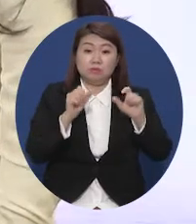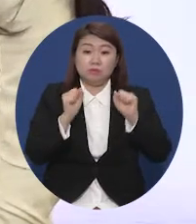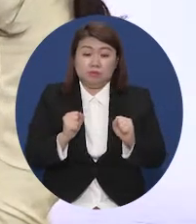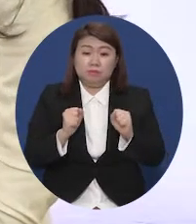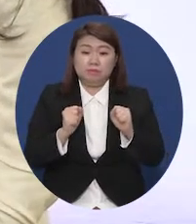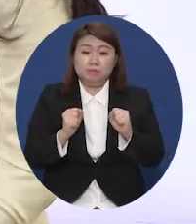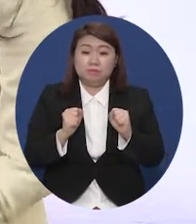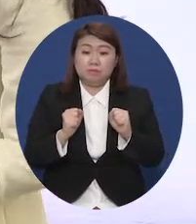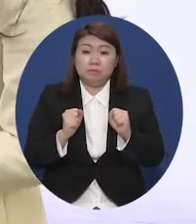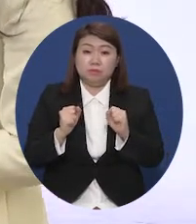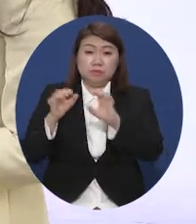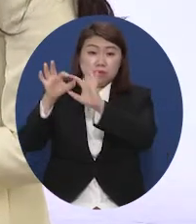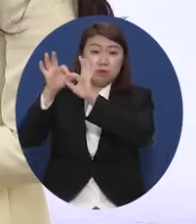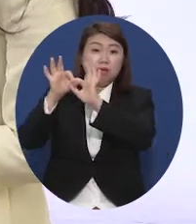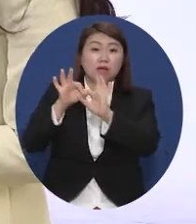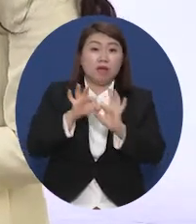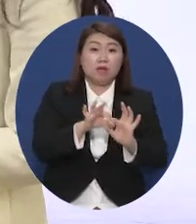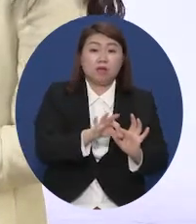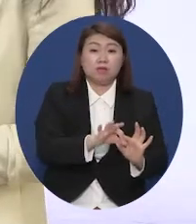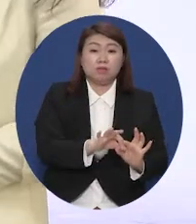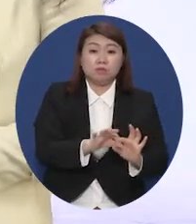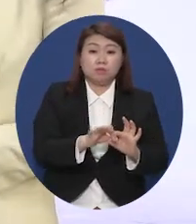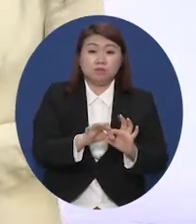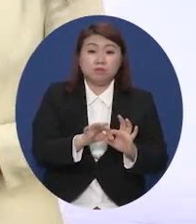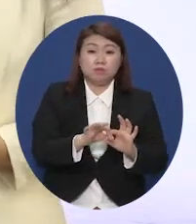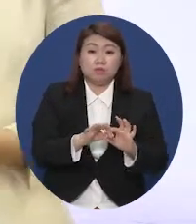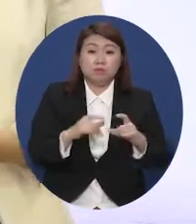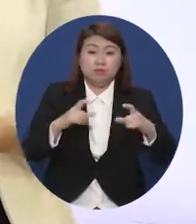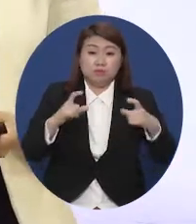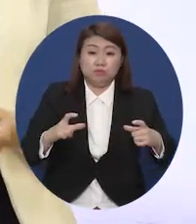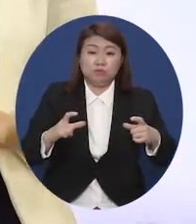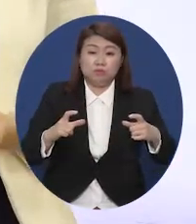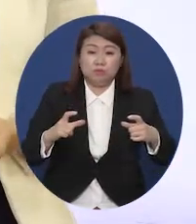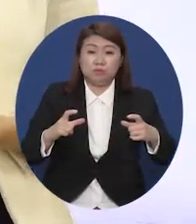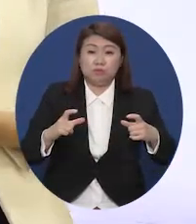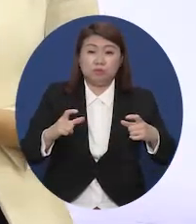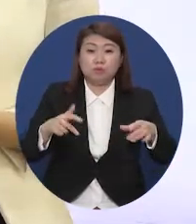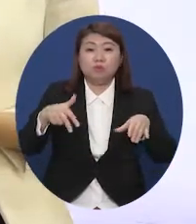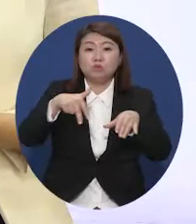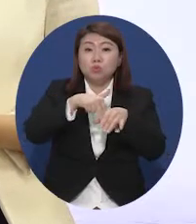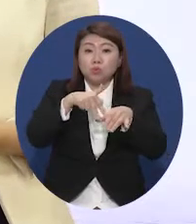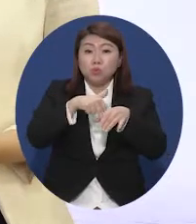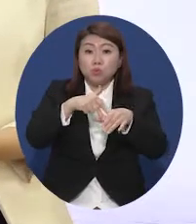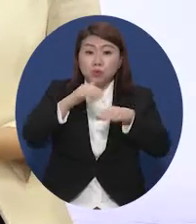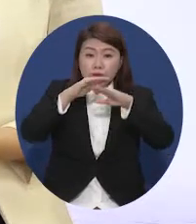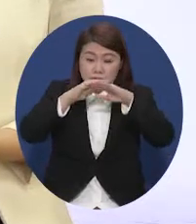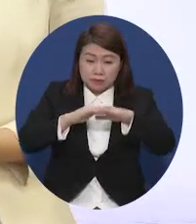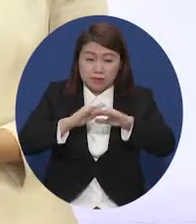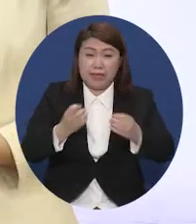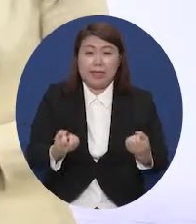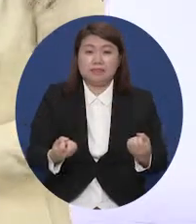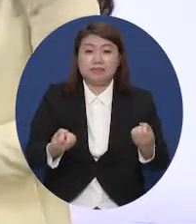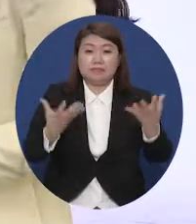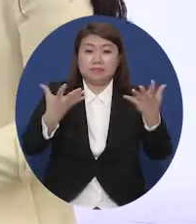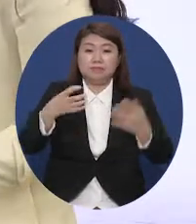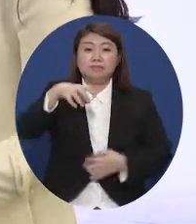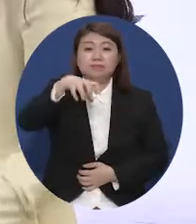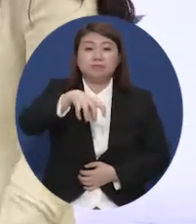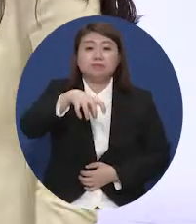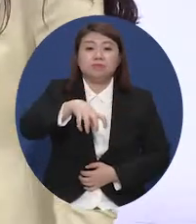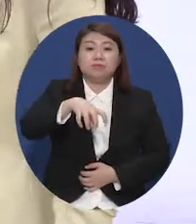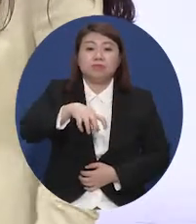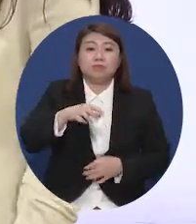아직까지도 그 명백을 이어나가고 있는 깍지킬 부족이 어떤 재래 행사 종교적인 행사 중요한 날이 있을 때마다